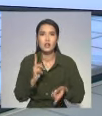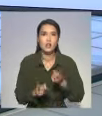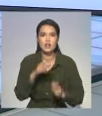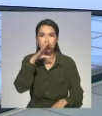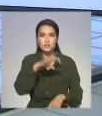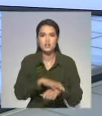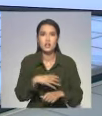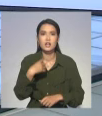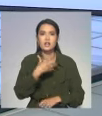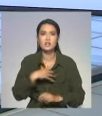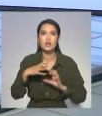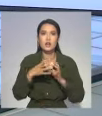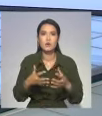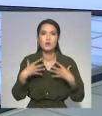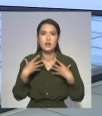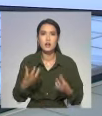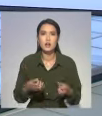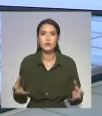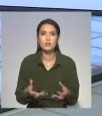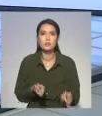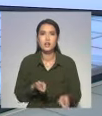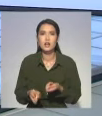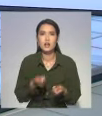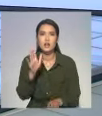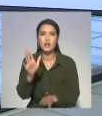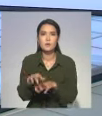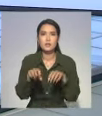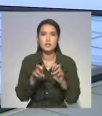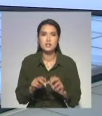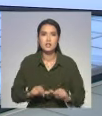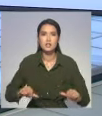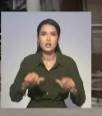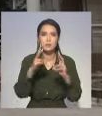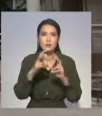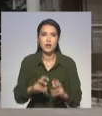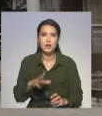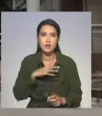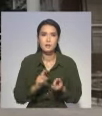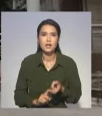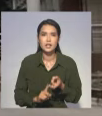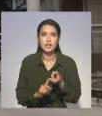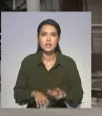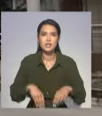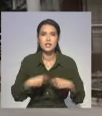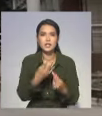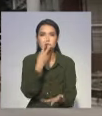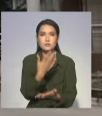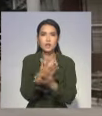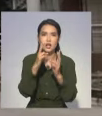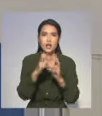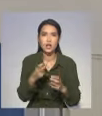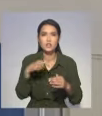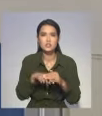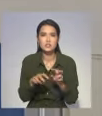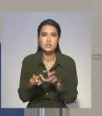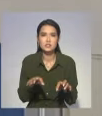Анықталған фактлер негізінде қоғамдық денсаулық сақтау басқармасының бұйрығымен арнайы комиссия тағайындалған. Инфекцияның берілу көздерін анықтау үшін ішкі